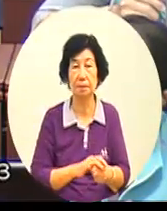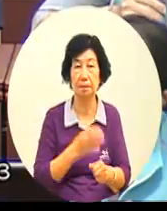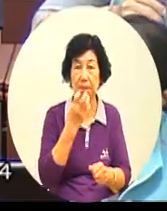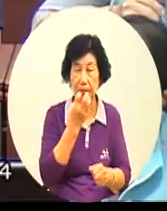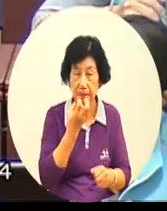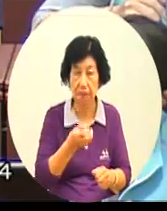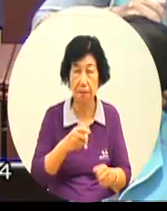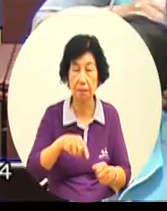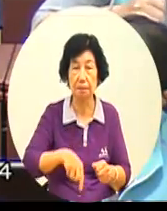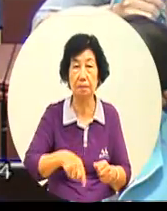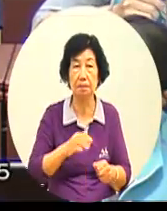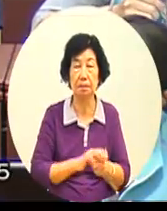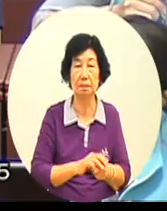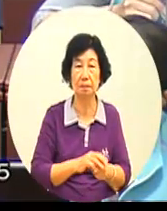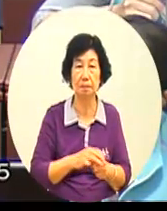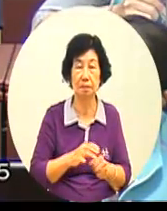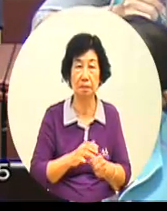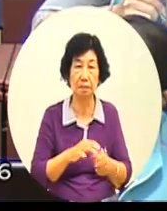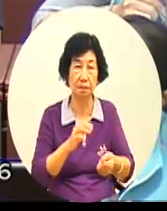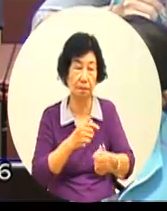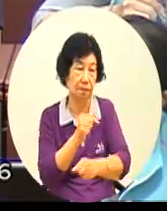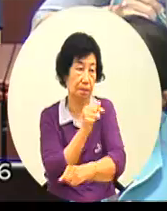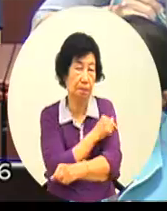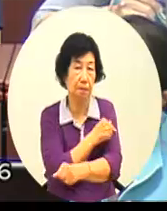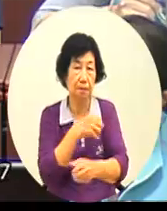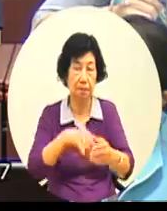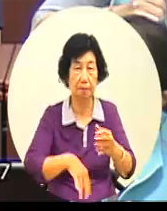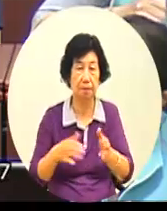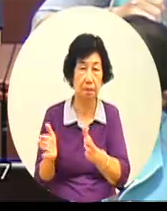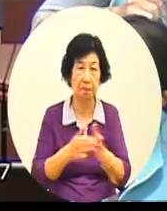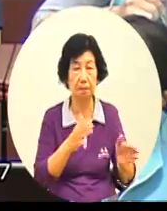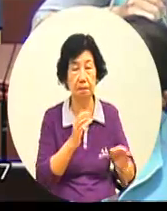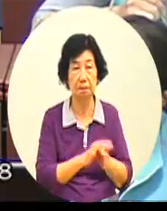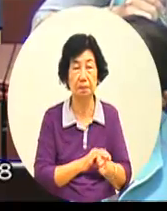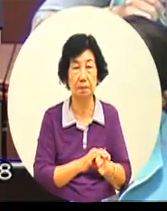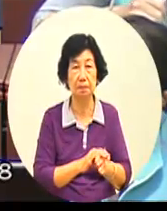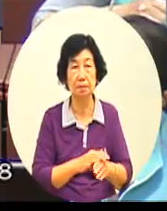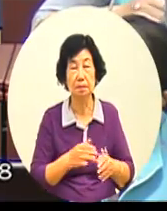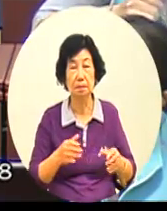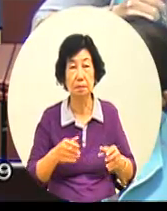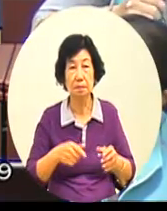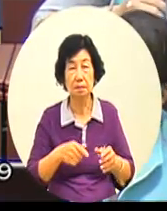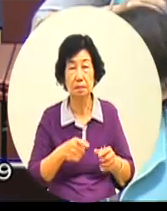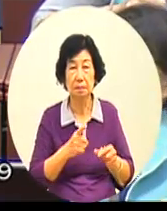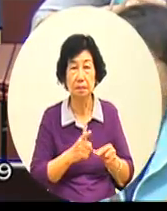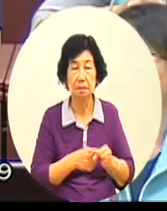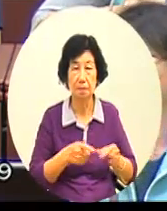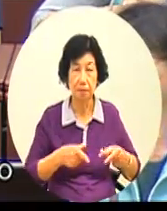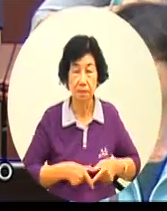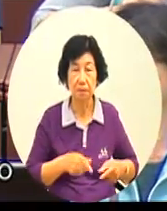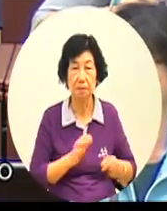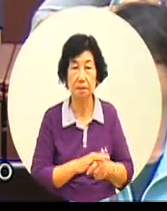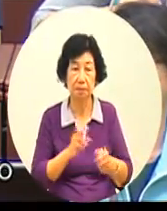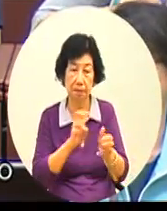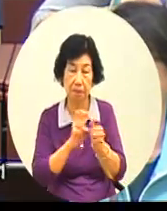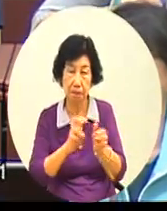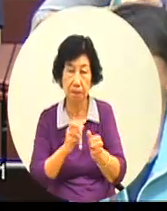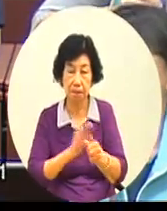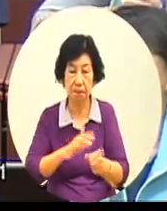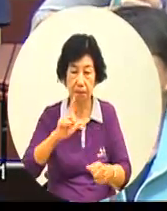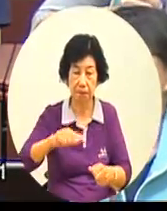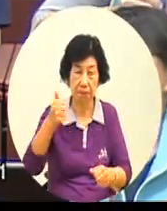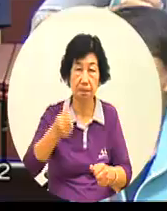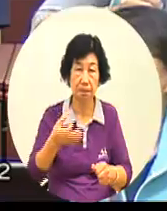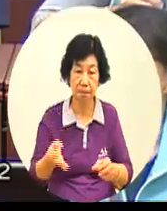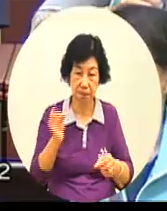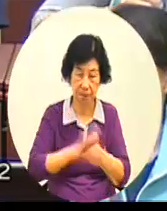理之家，有送案出去，申请照护司的一个补助，那已